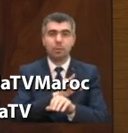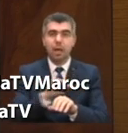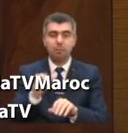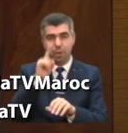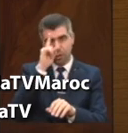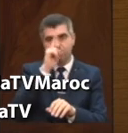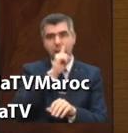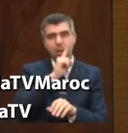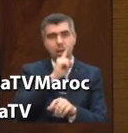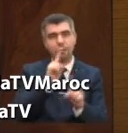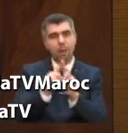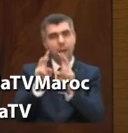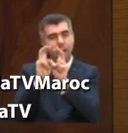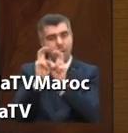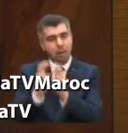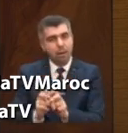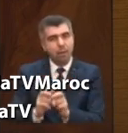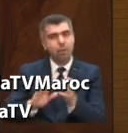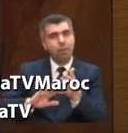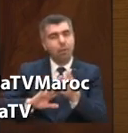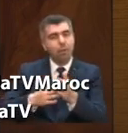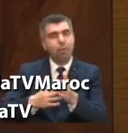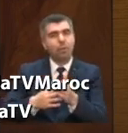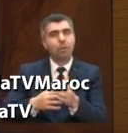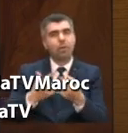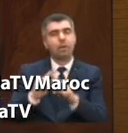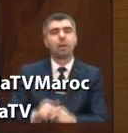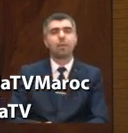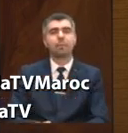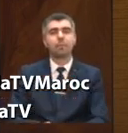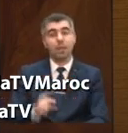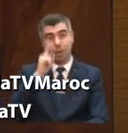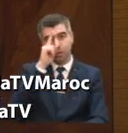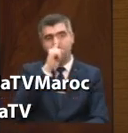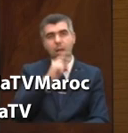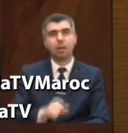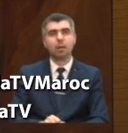الله تكون تكلفتها اقل بالكثير التي يمكننا ان نتحكم فيها بشكل جيد ان شاء الله